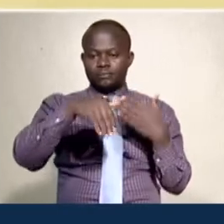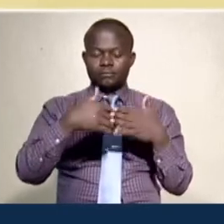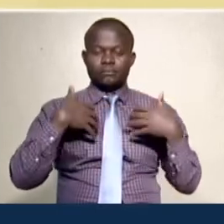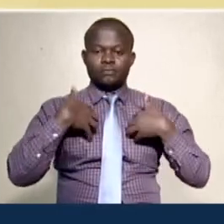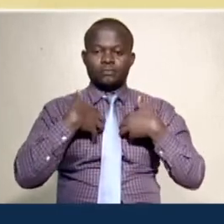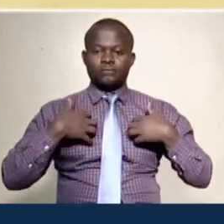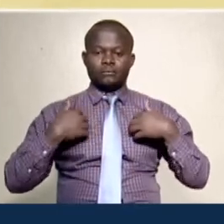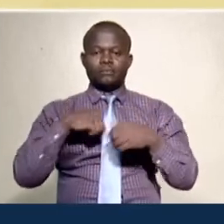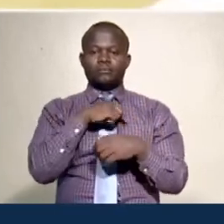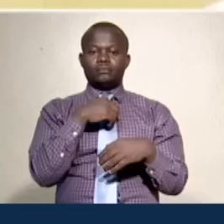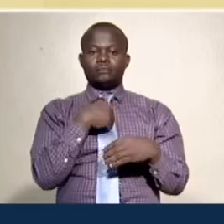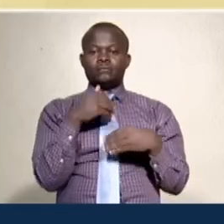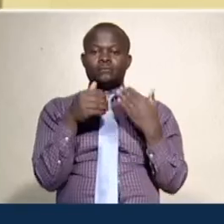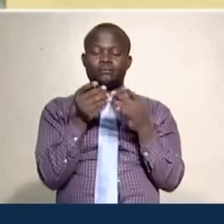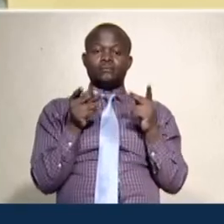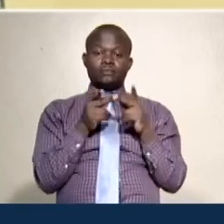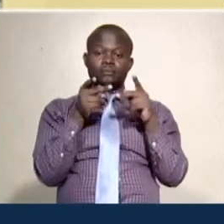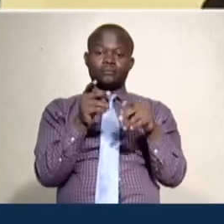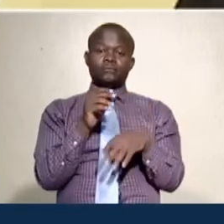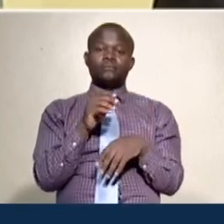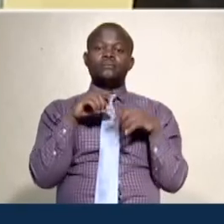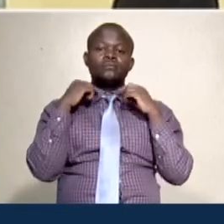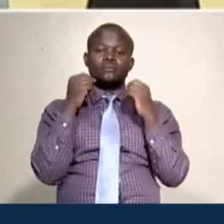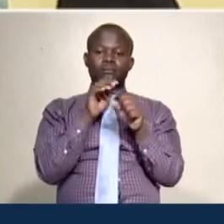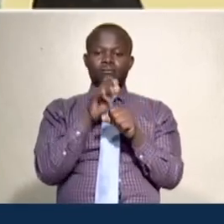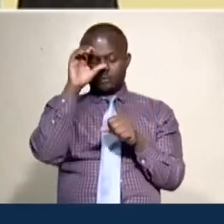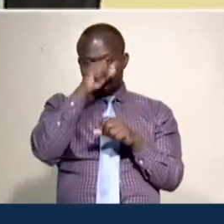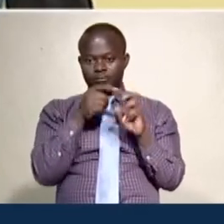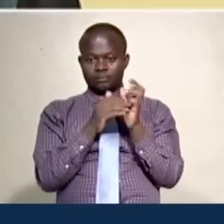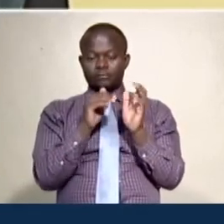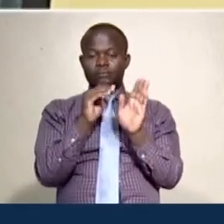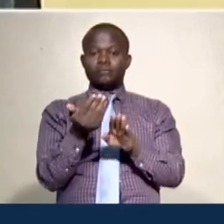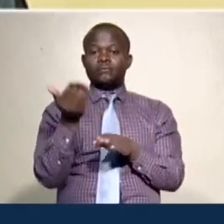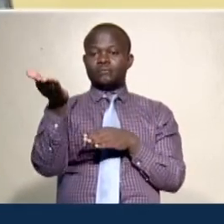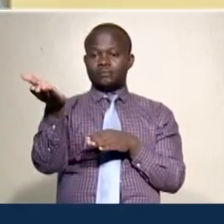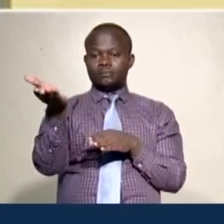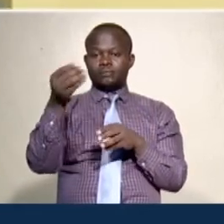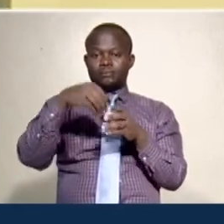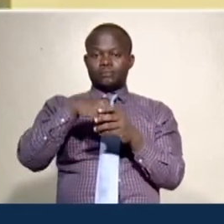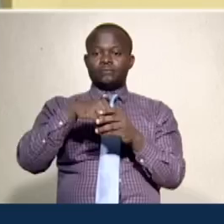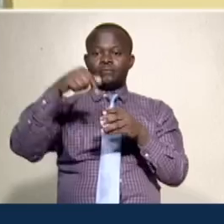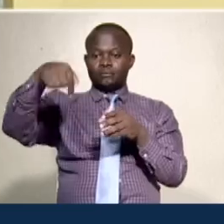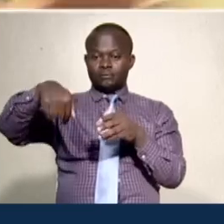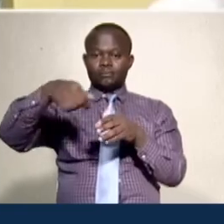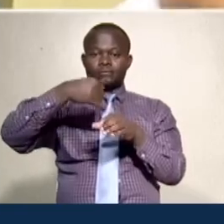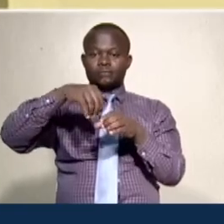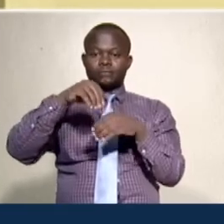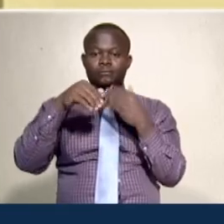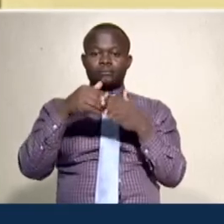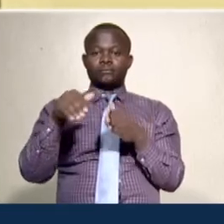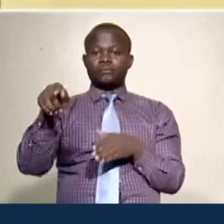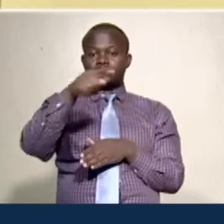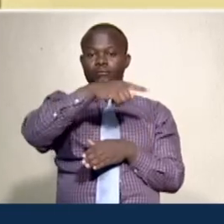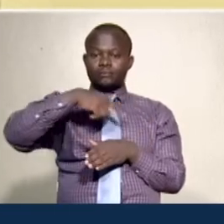Hanyuma dufite ahangaha turi hari abapastori benshi twavuze hari rwose n'uwapfiriye ahangaha muri katedrali no muri